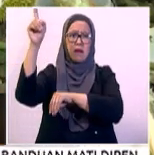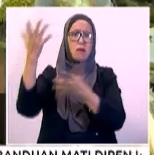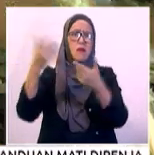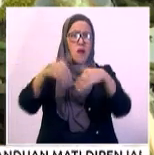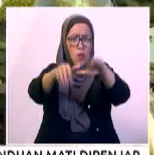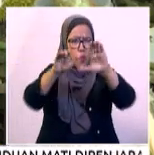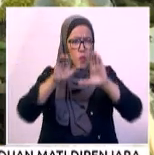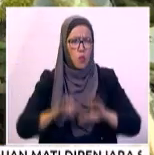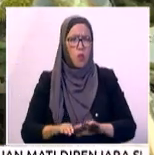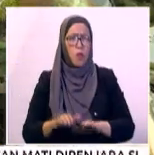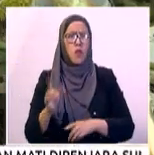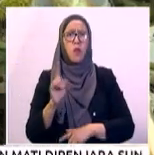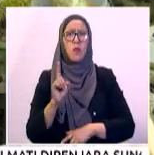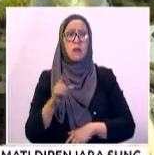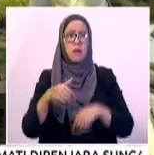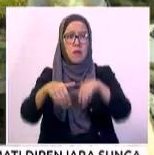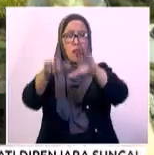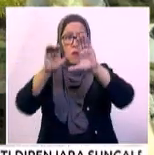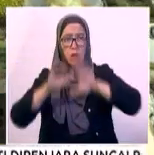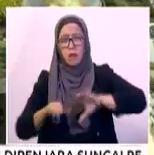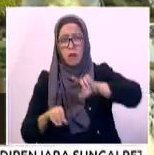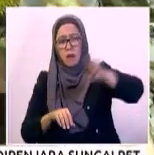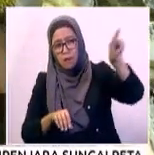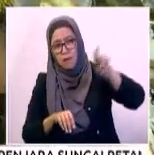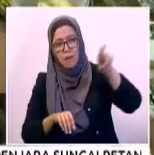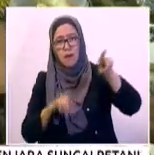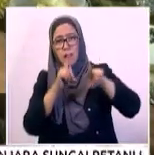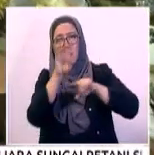tadi? Kubur di Kuala Koh. Kuala Koh.